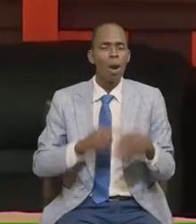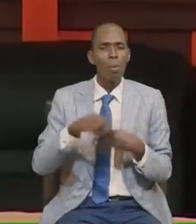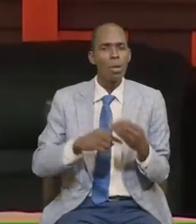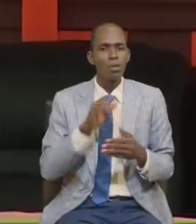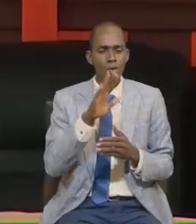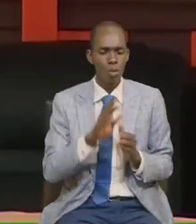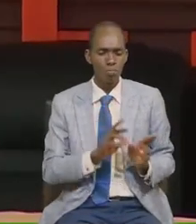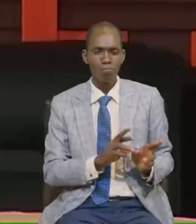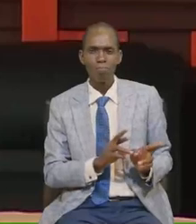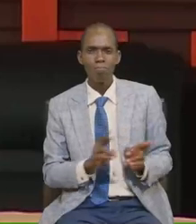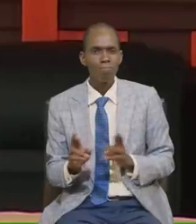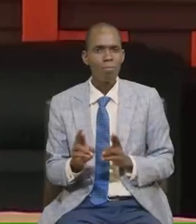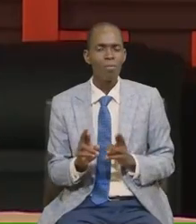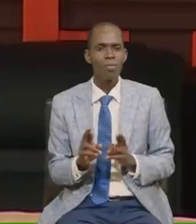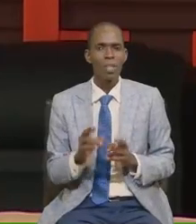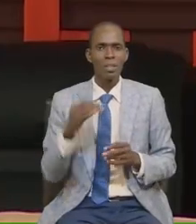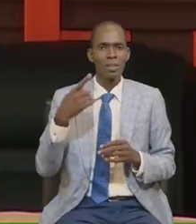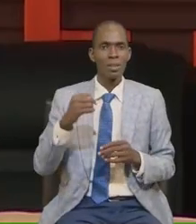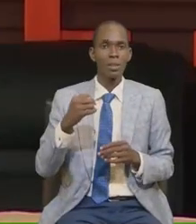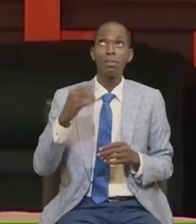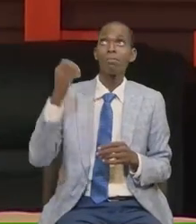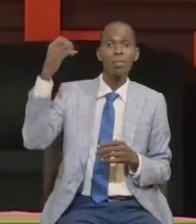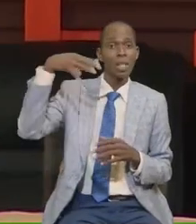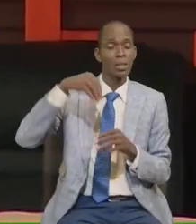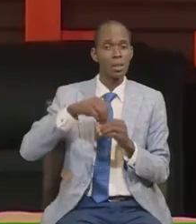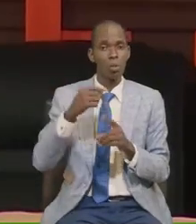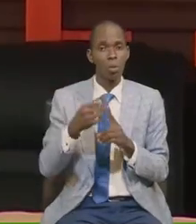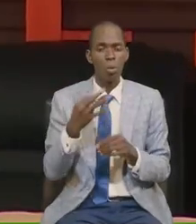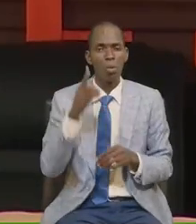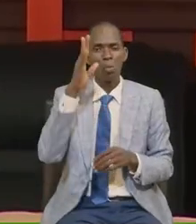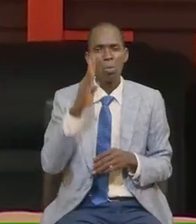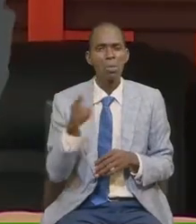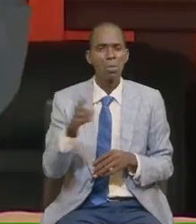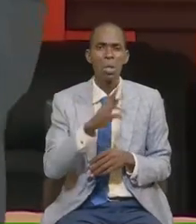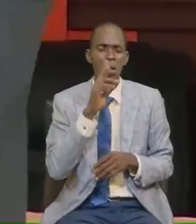le plaisir à la Parole de Dieu il ne peut pas parler de cela